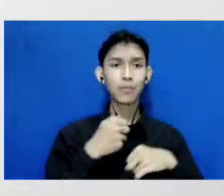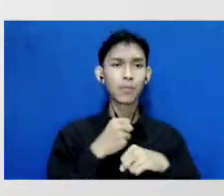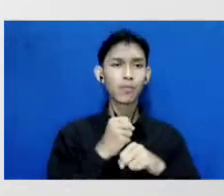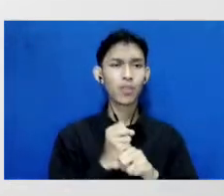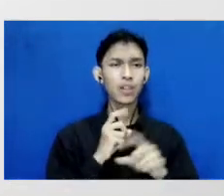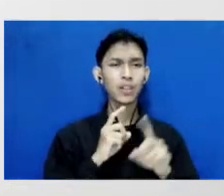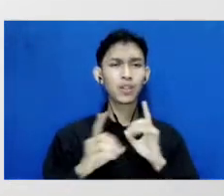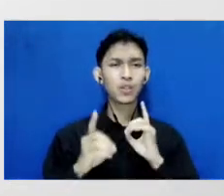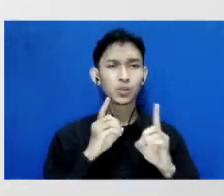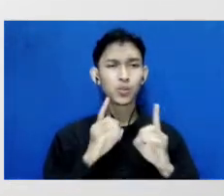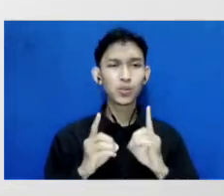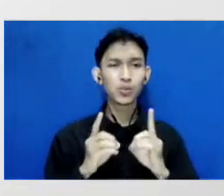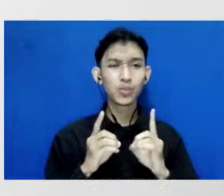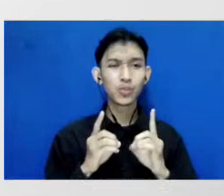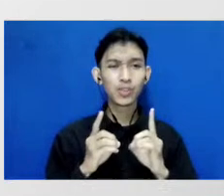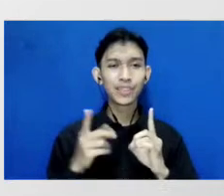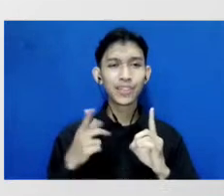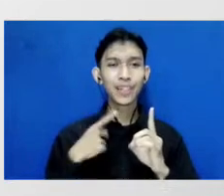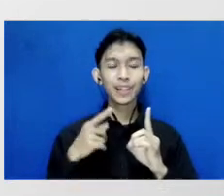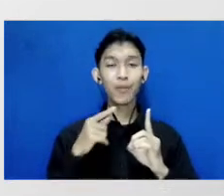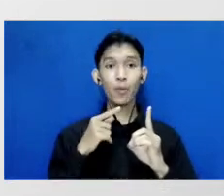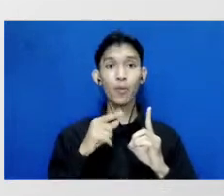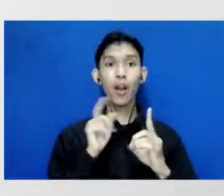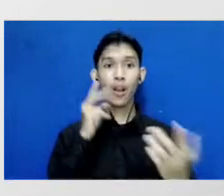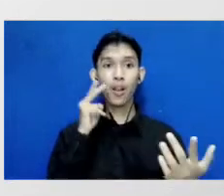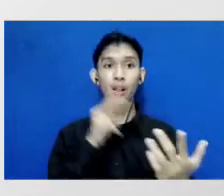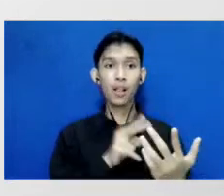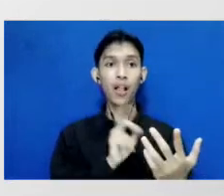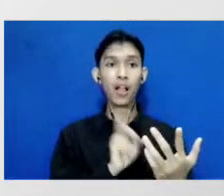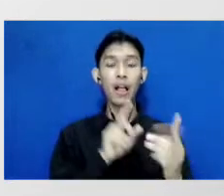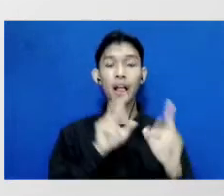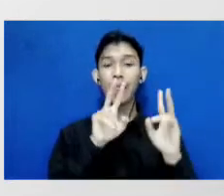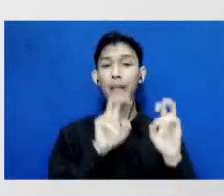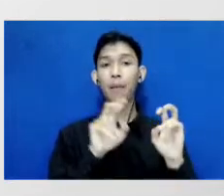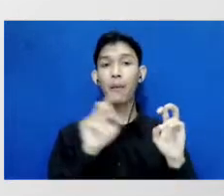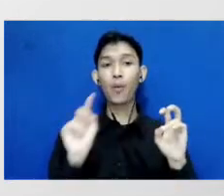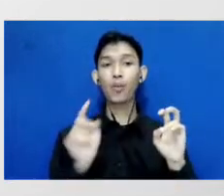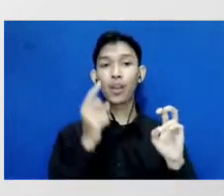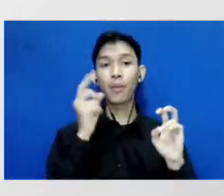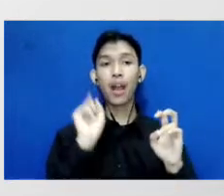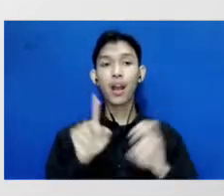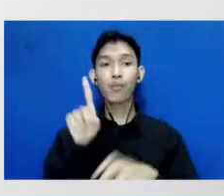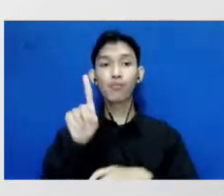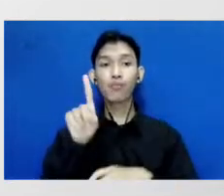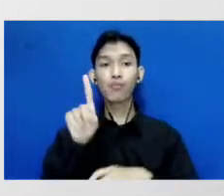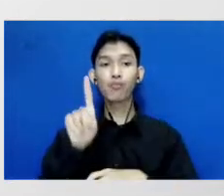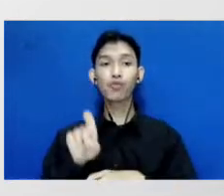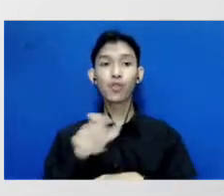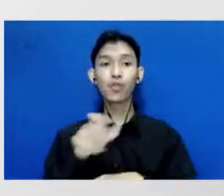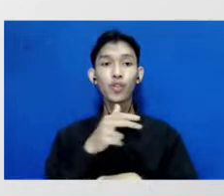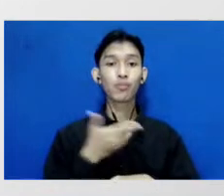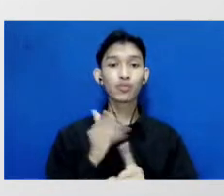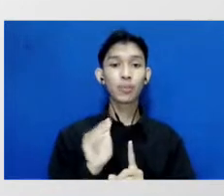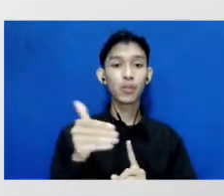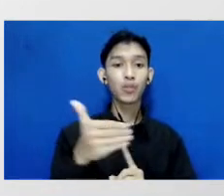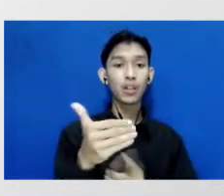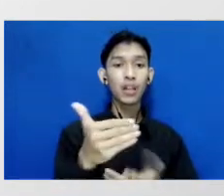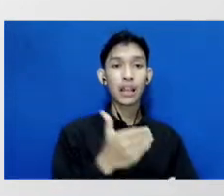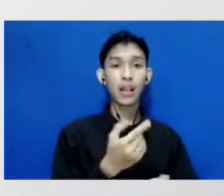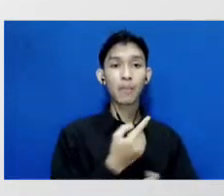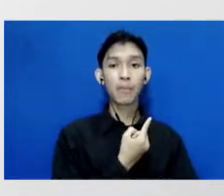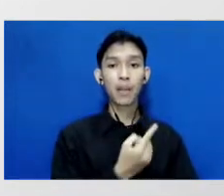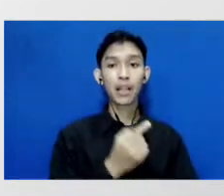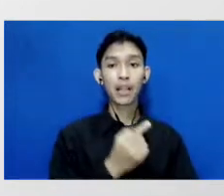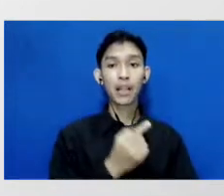diskusi di mana kami menemukan tema utamanya adanya kebutuhan Indonesia untuk memiliki pelindungan data pribadi yang sederhana